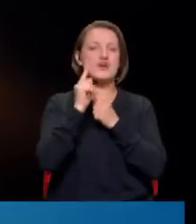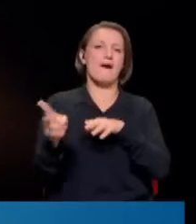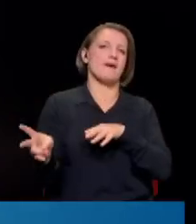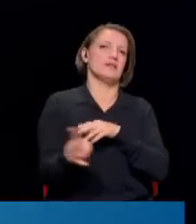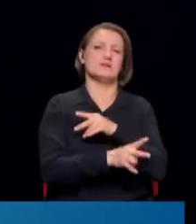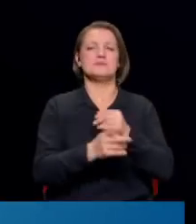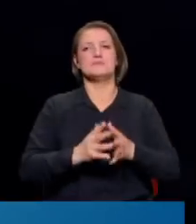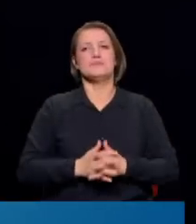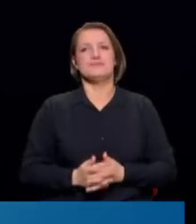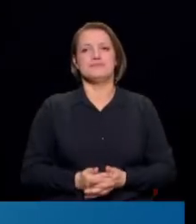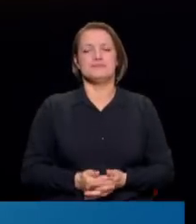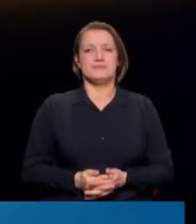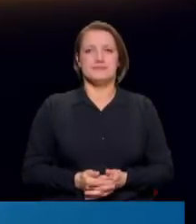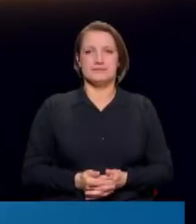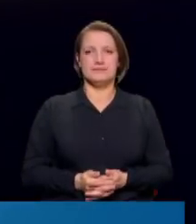hayatını